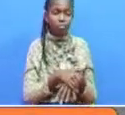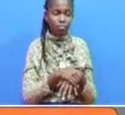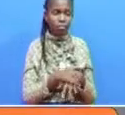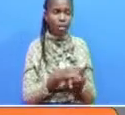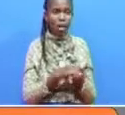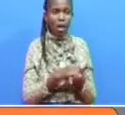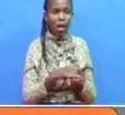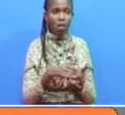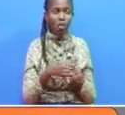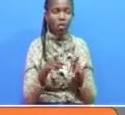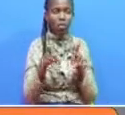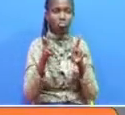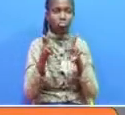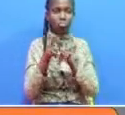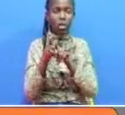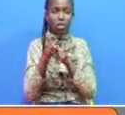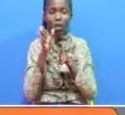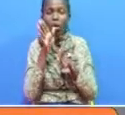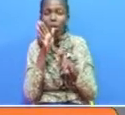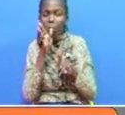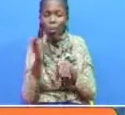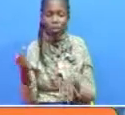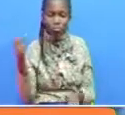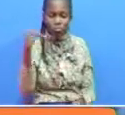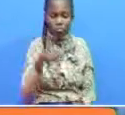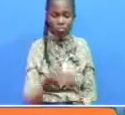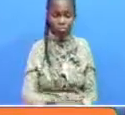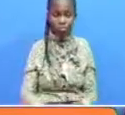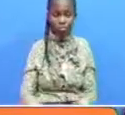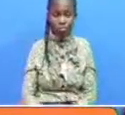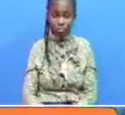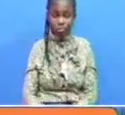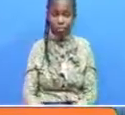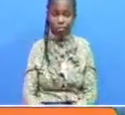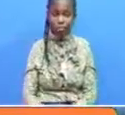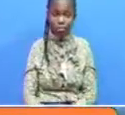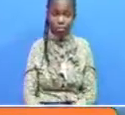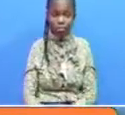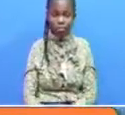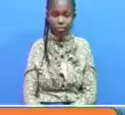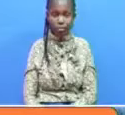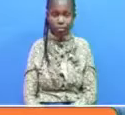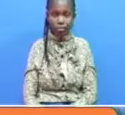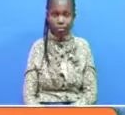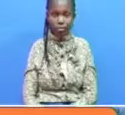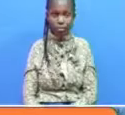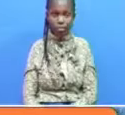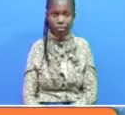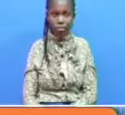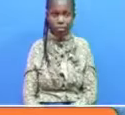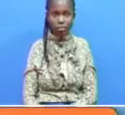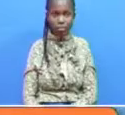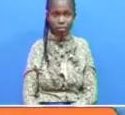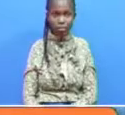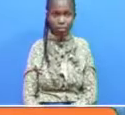Hata udaku umeingia. Joseph Kideka, Vilingi, wa